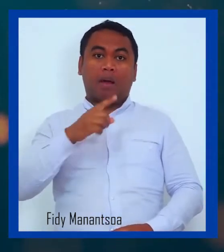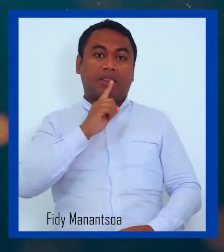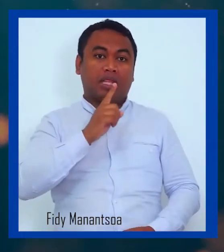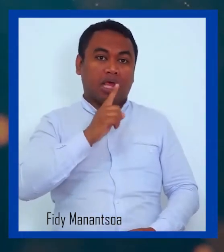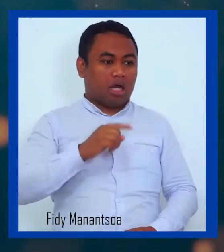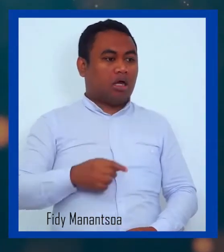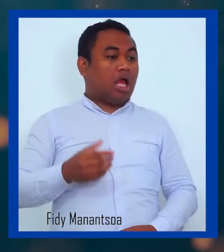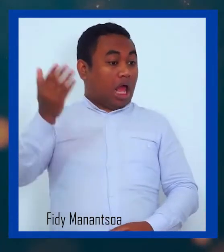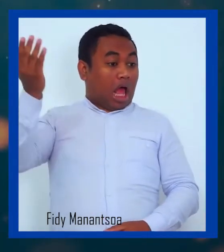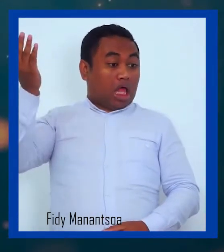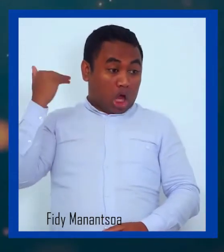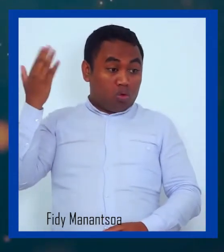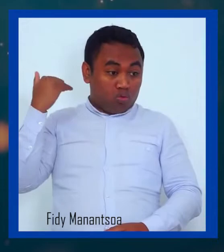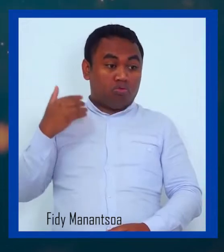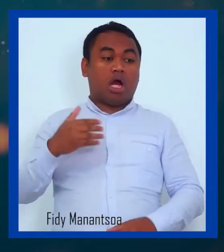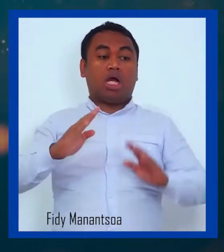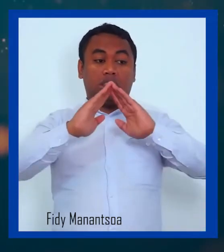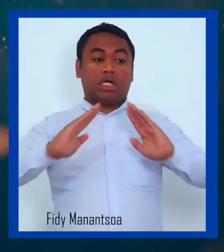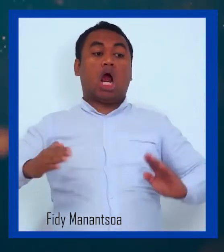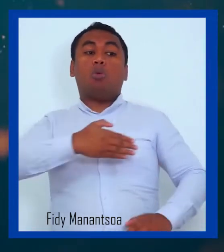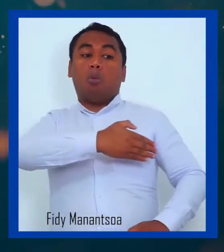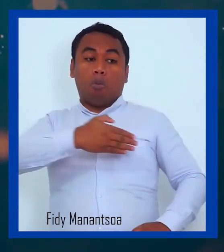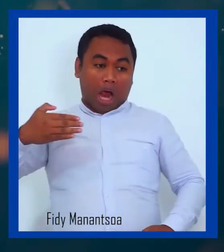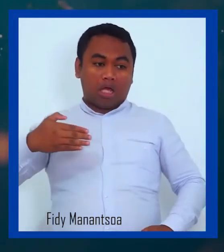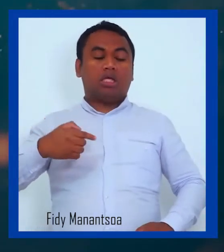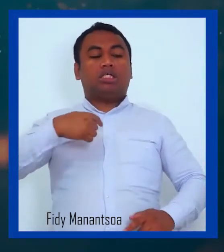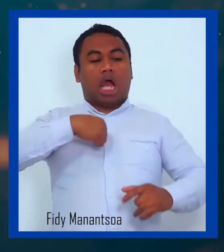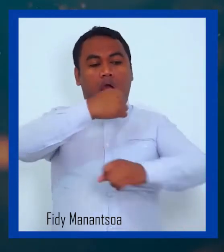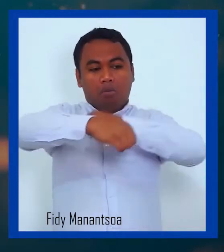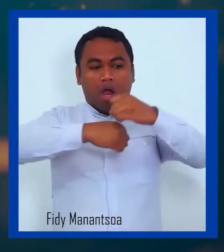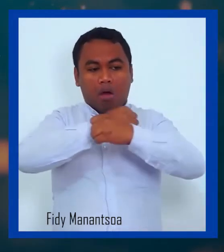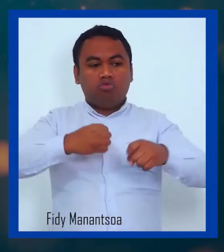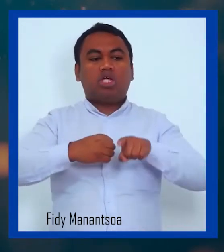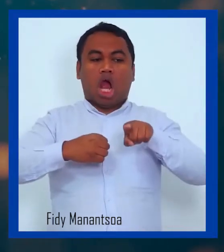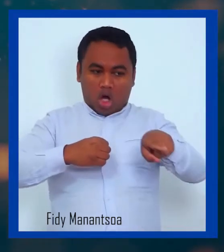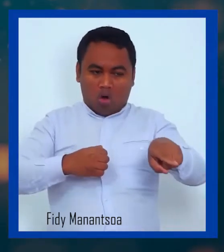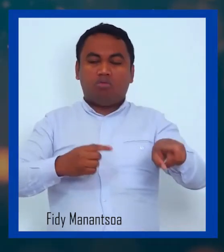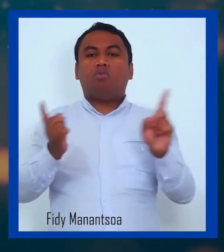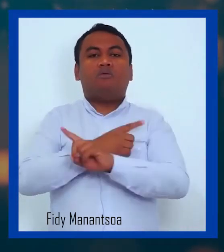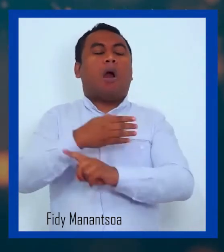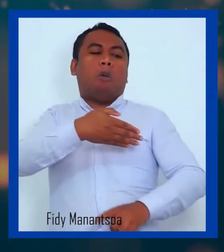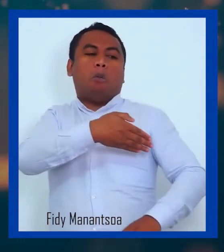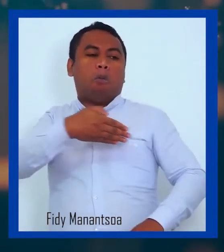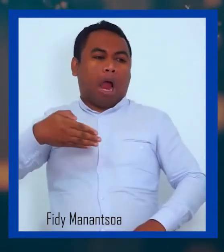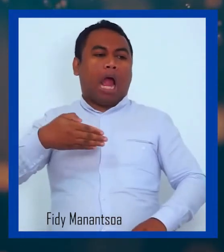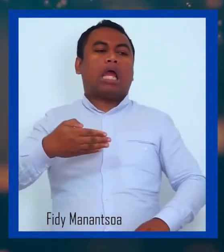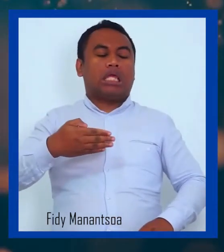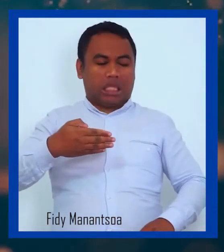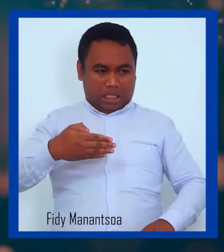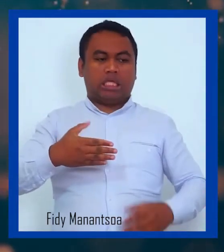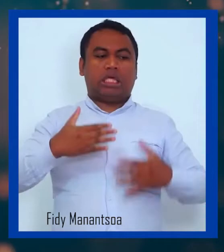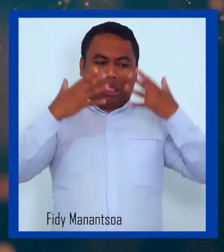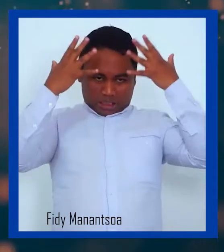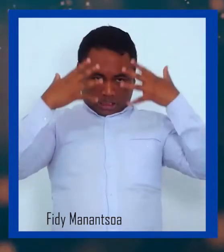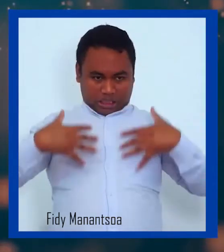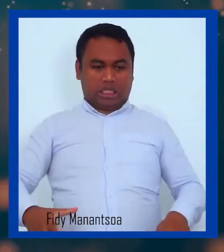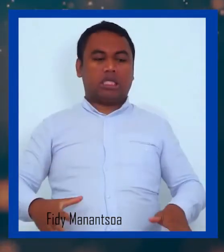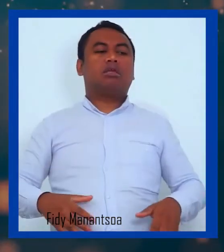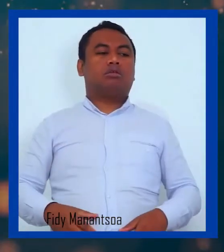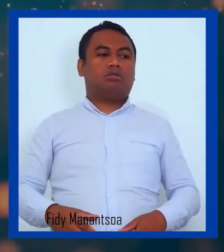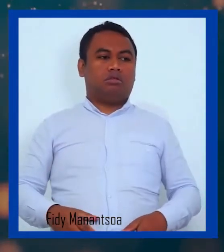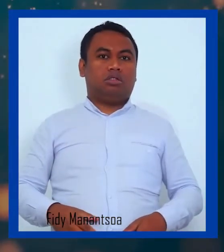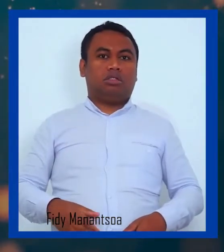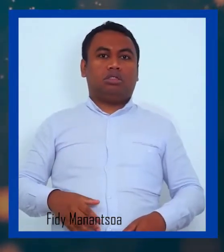dia nanavitra azy, naka azy tao anatin'izany afo zany no nahatonga ilay mamany mainy tarehany, mainy tanany, nisy sakrifisy